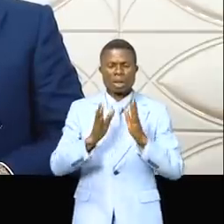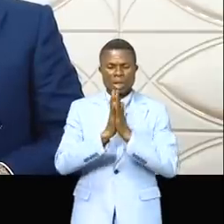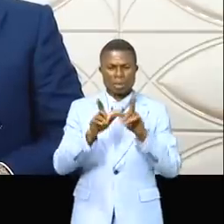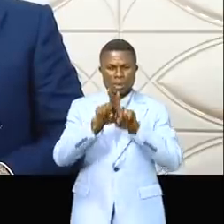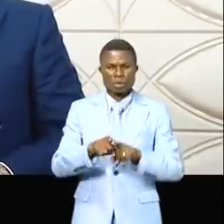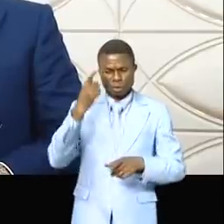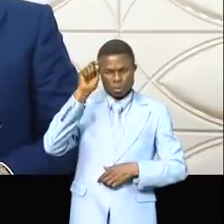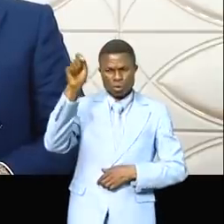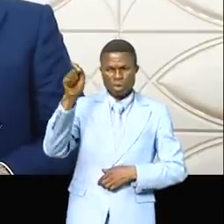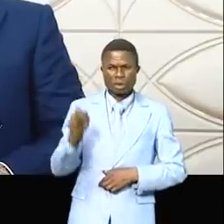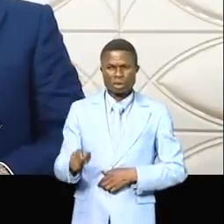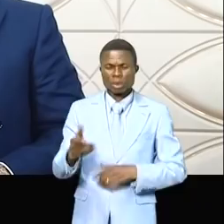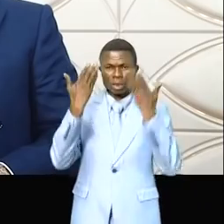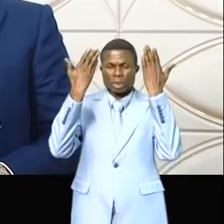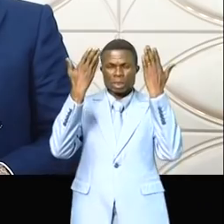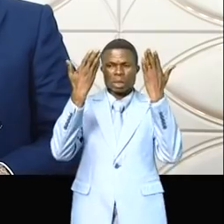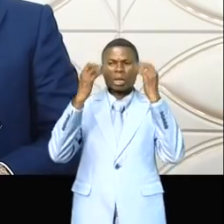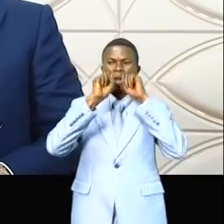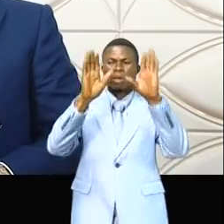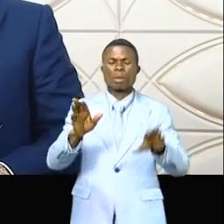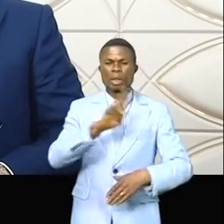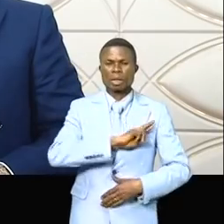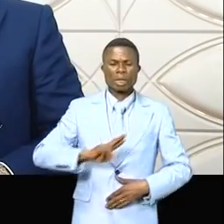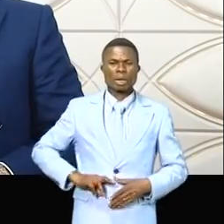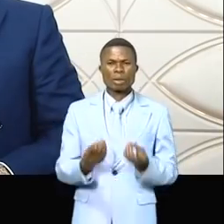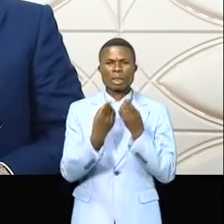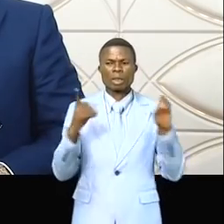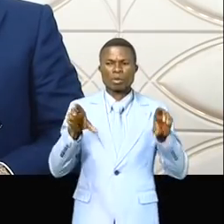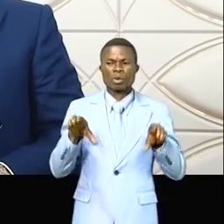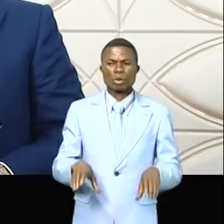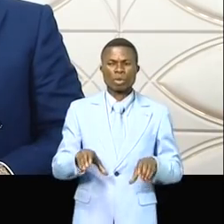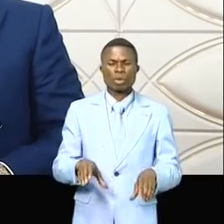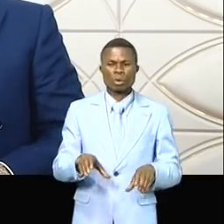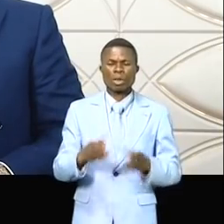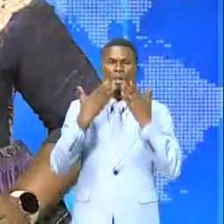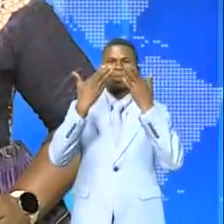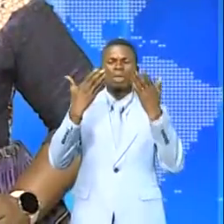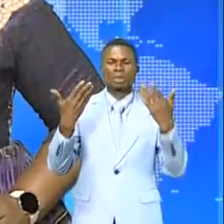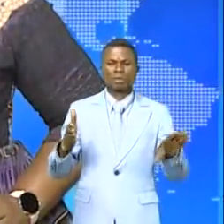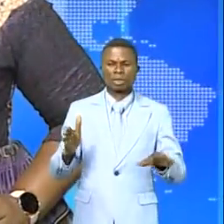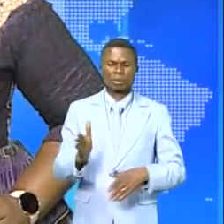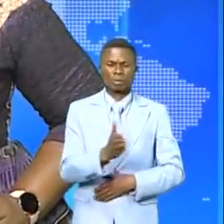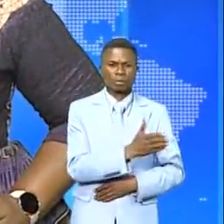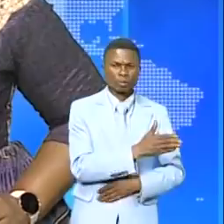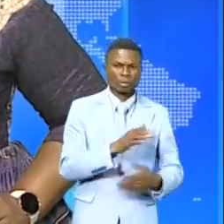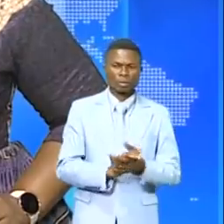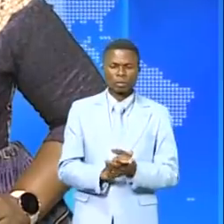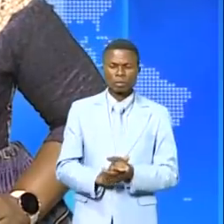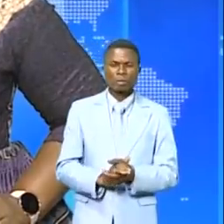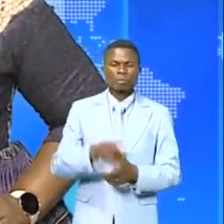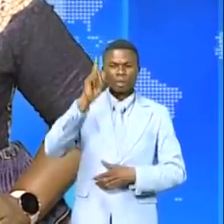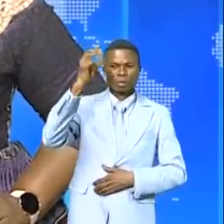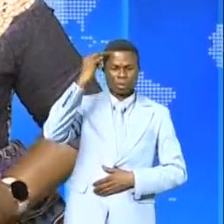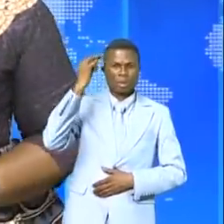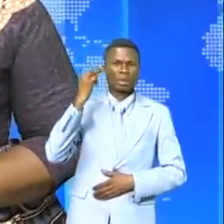front. Que Dieu bénisse la République démocratique du Congo. Je vous remercie. À la primature, le